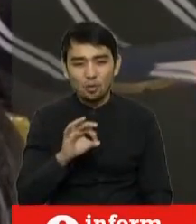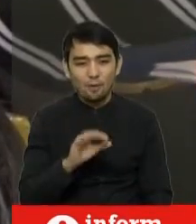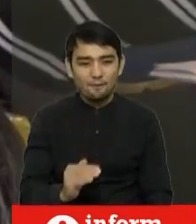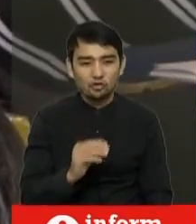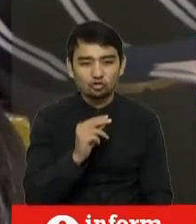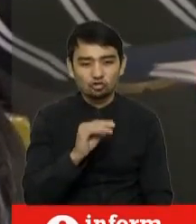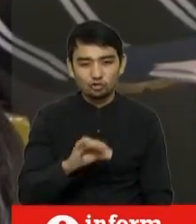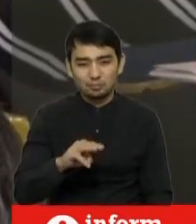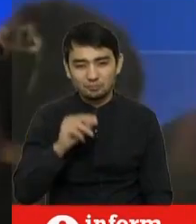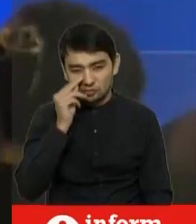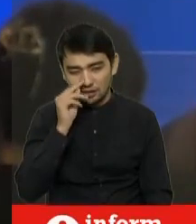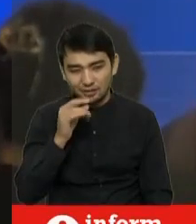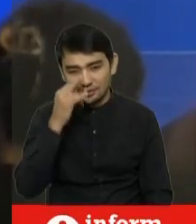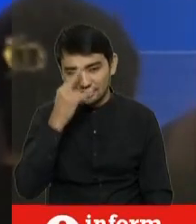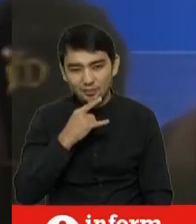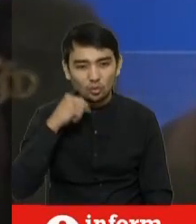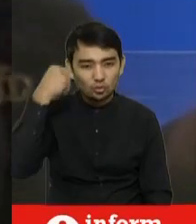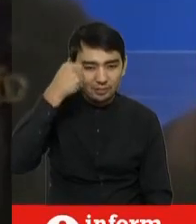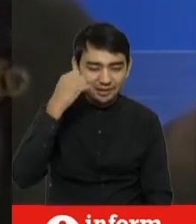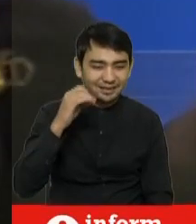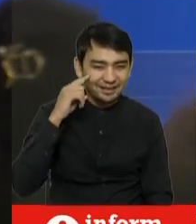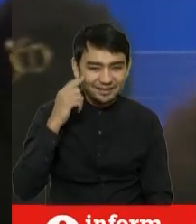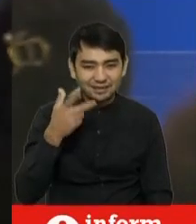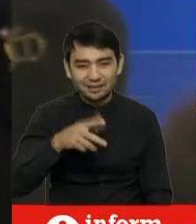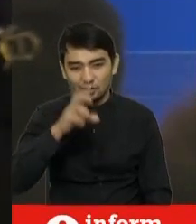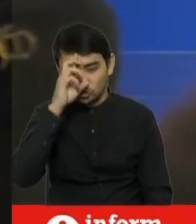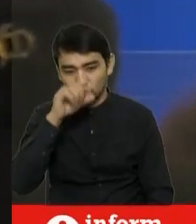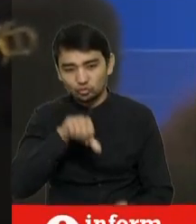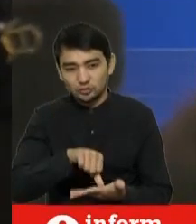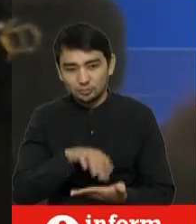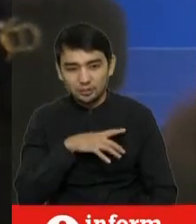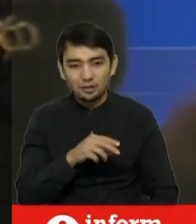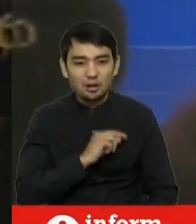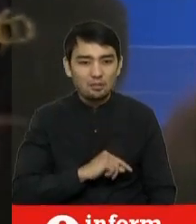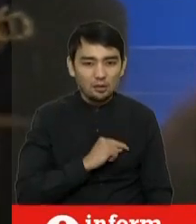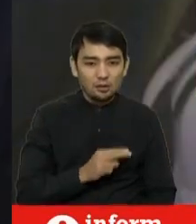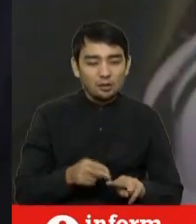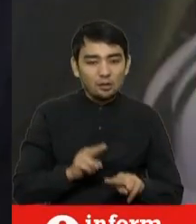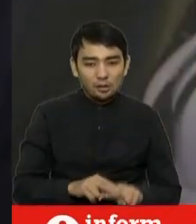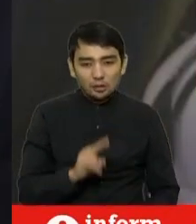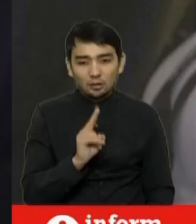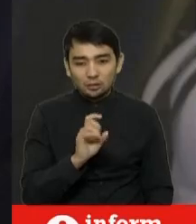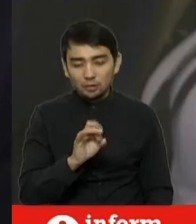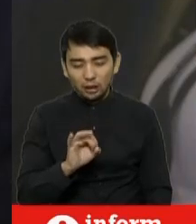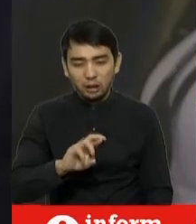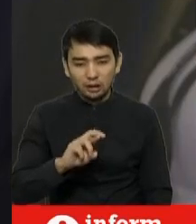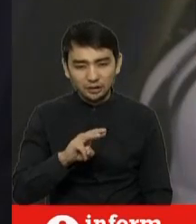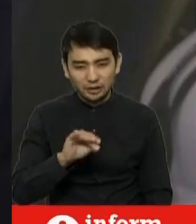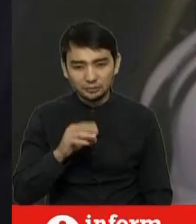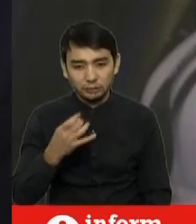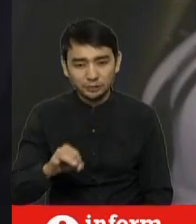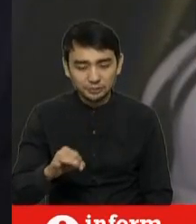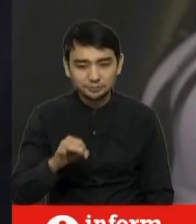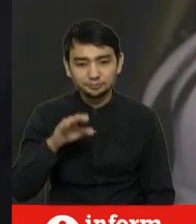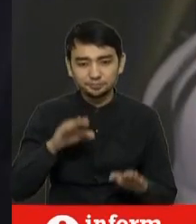трех государств – Казахстана, Узбекистана и Кыргызстана. Это те люди, которые работают в креативной индустрии. Они смогли поделиться своим опытом